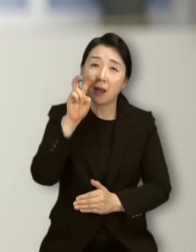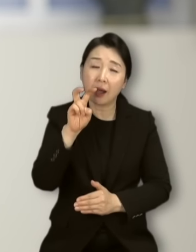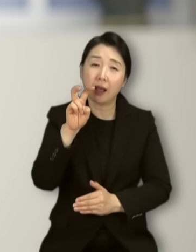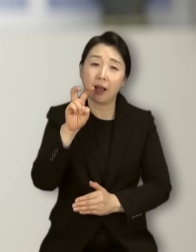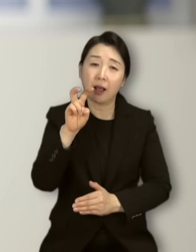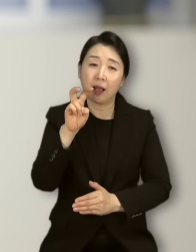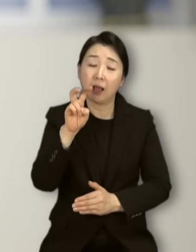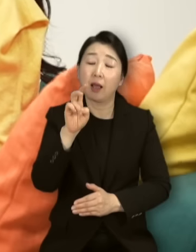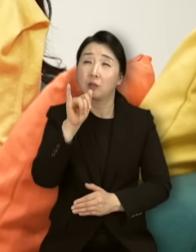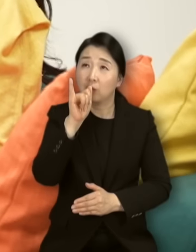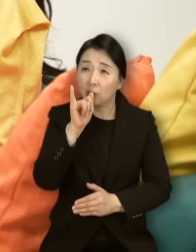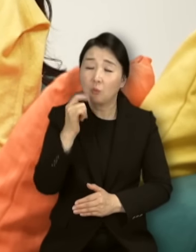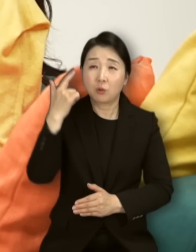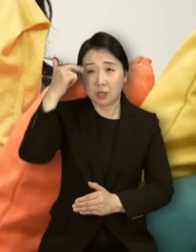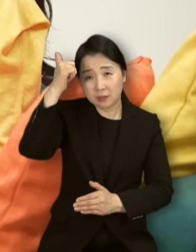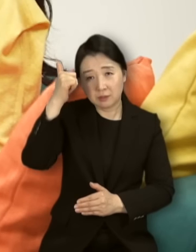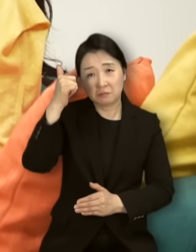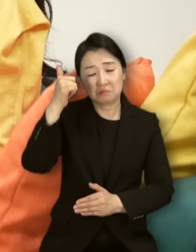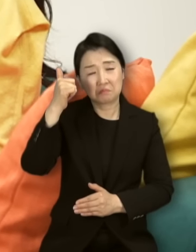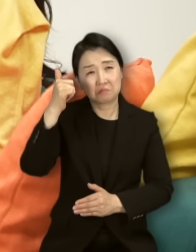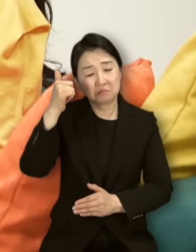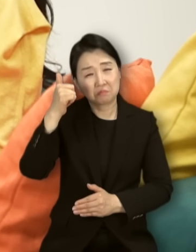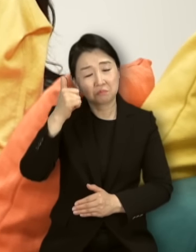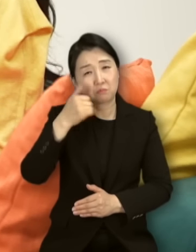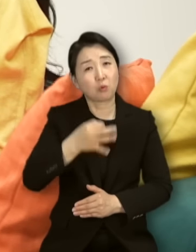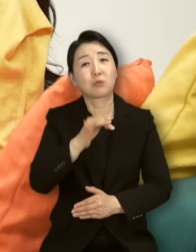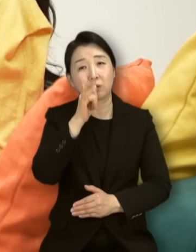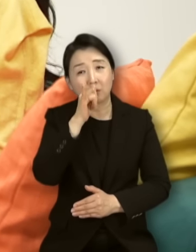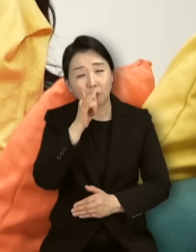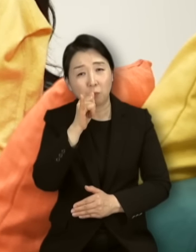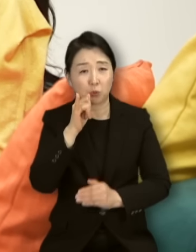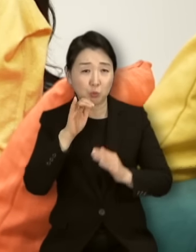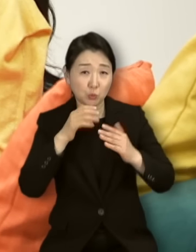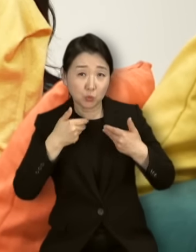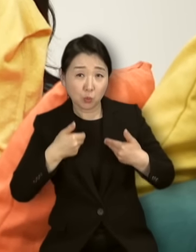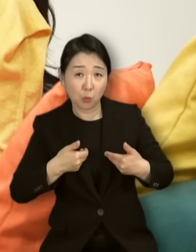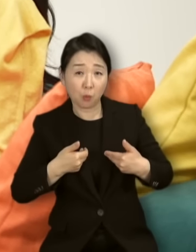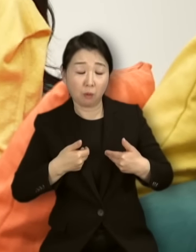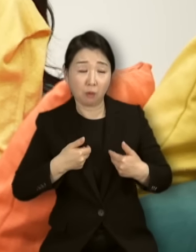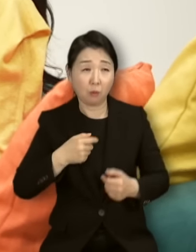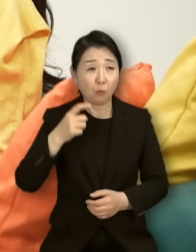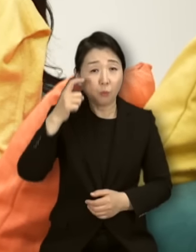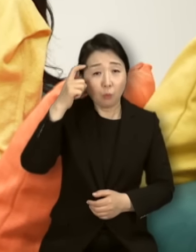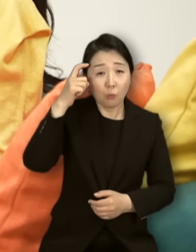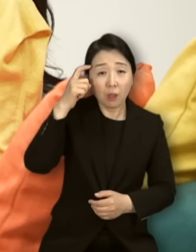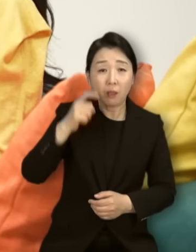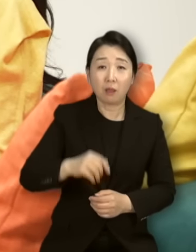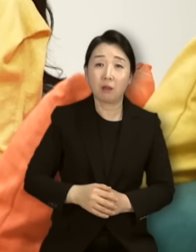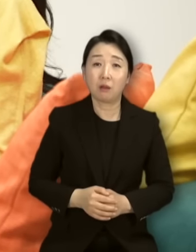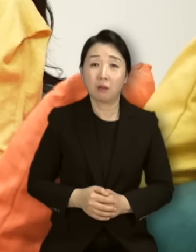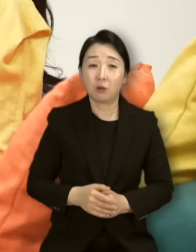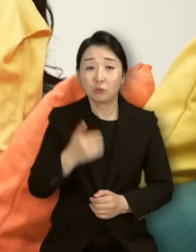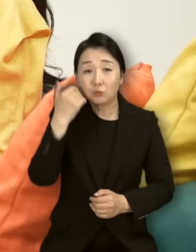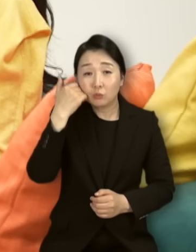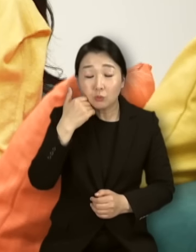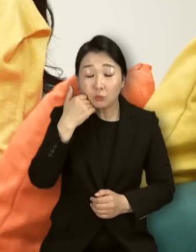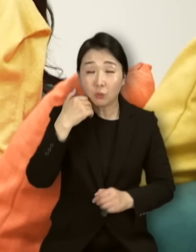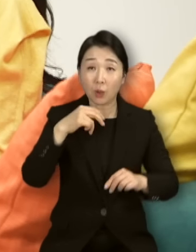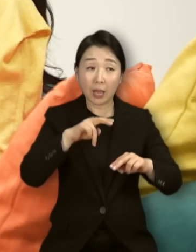잦아들고 목사님 소리가 잦아들고 어 그러는 거예요 근데 이상하게 왜 다들